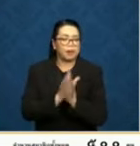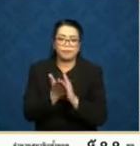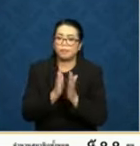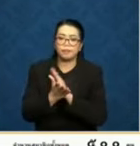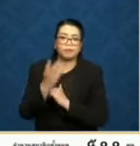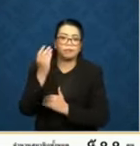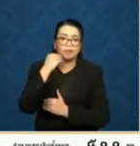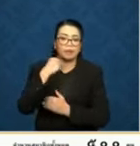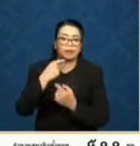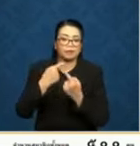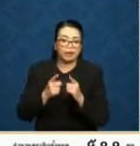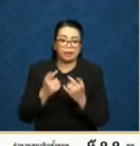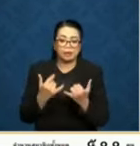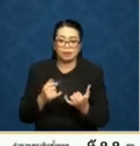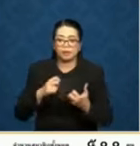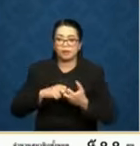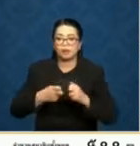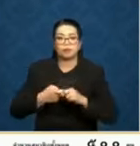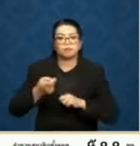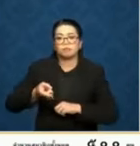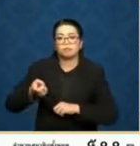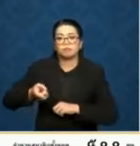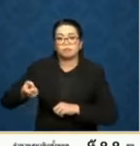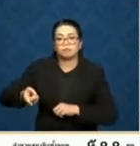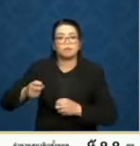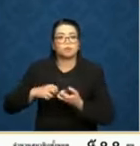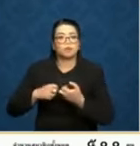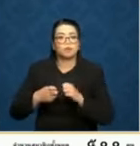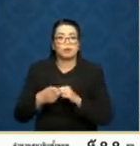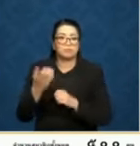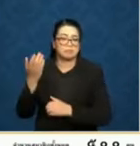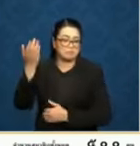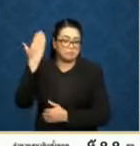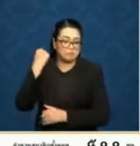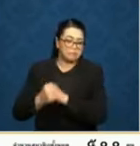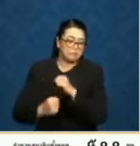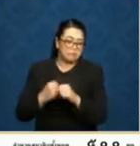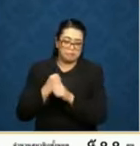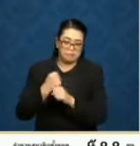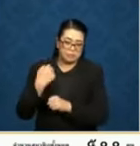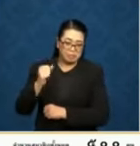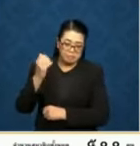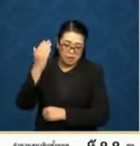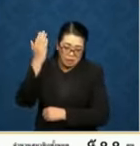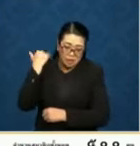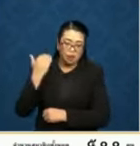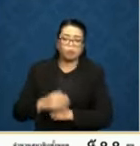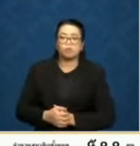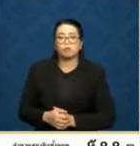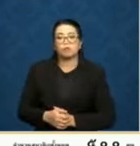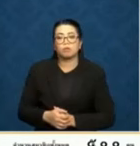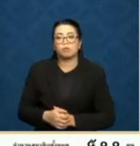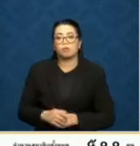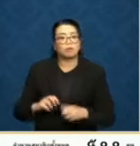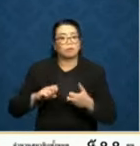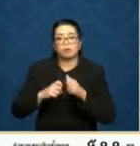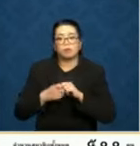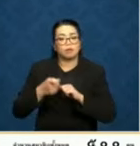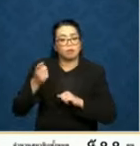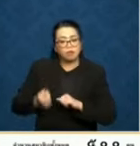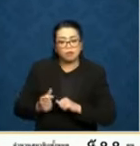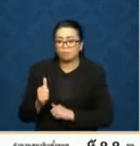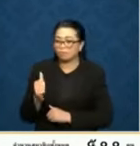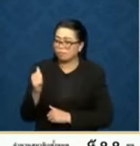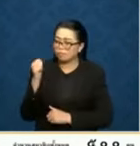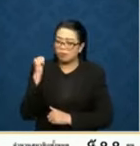บแต่ปัญหาในวันนี้ยังเป็ปญหาเดียวกันกับเมื่อทดสวัที่แล้วก็คือสิบกวาปีก่อนวันนี้มั